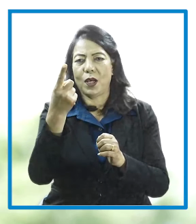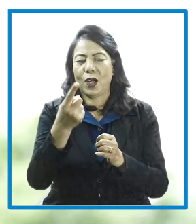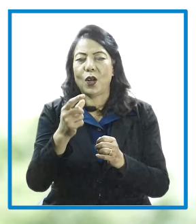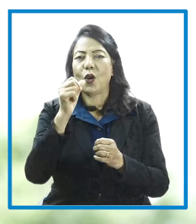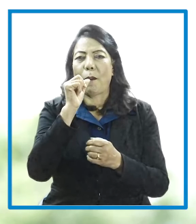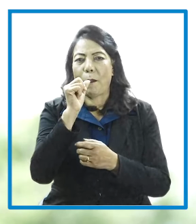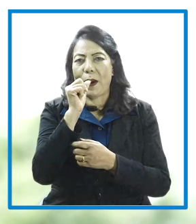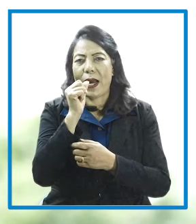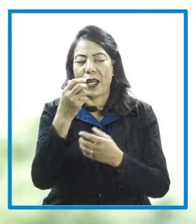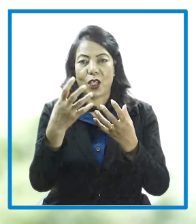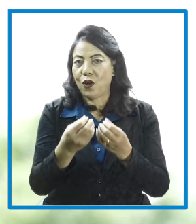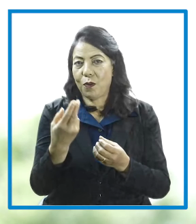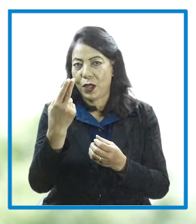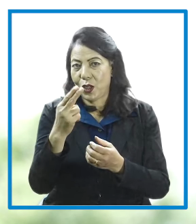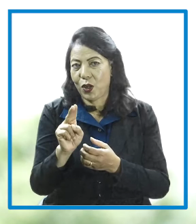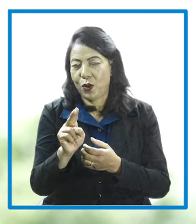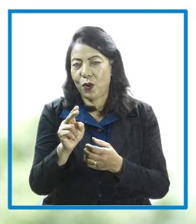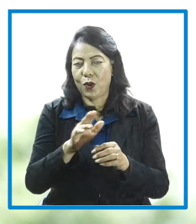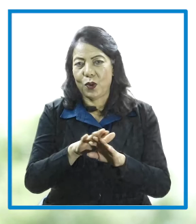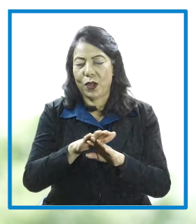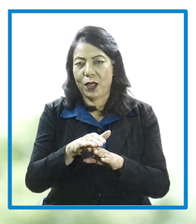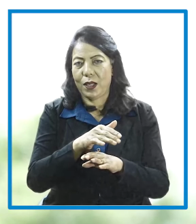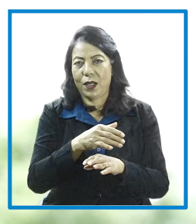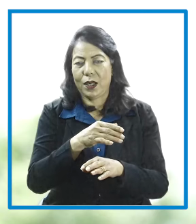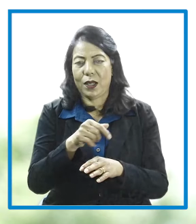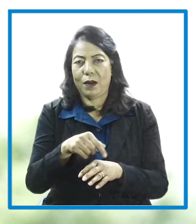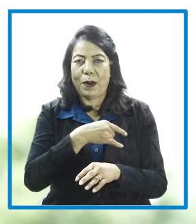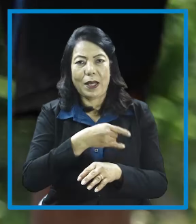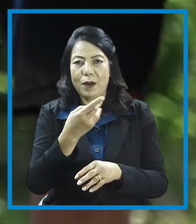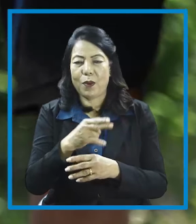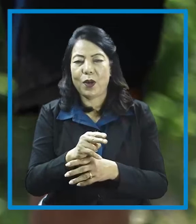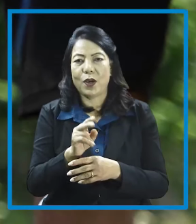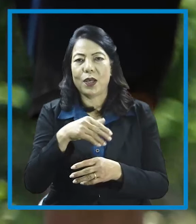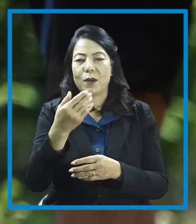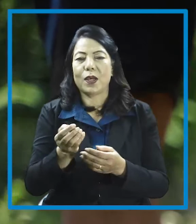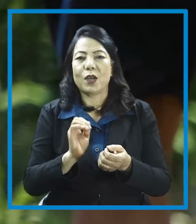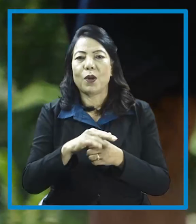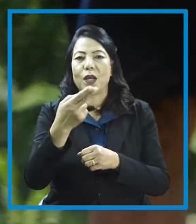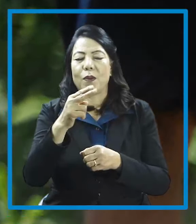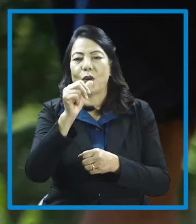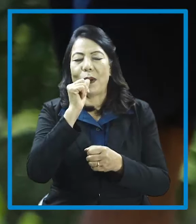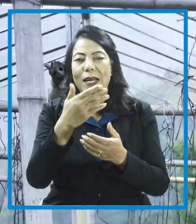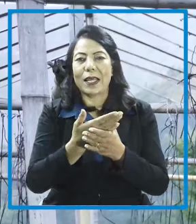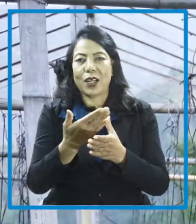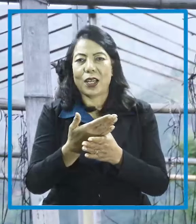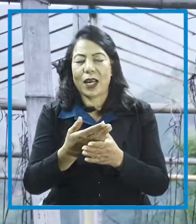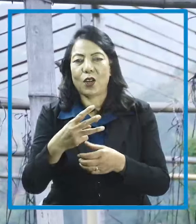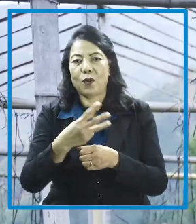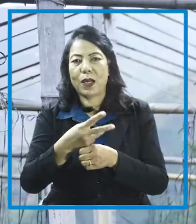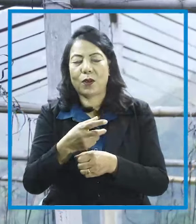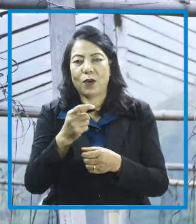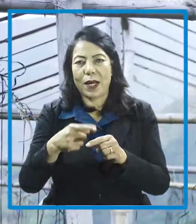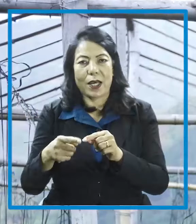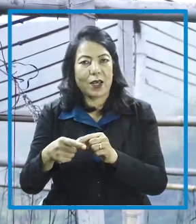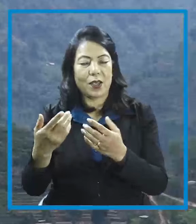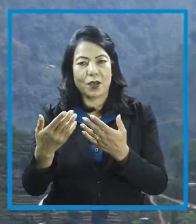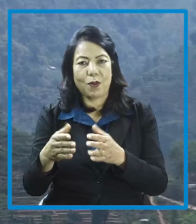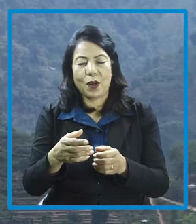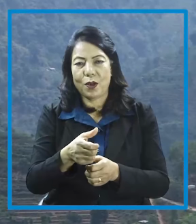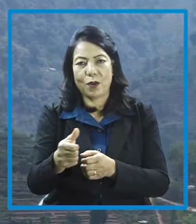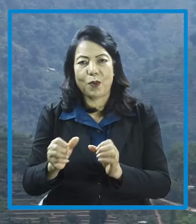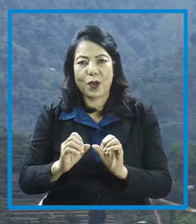पहिलो चाहिँ पानीको कमी थियो एकदम फाइदा त्यसपछि बढी भएको पानी तरकारी उत्पादन